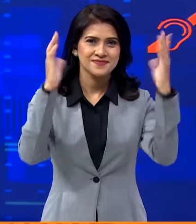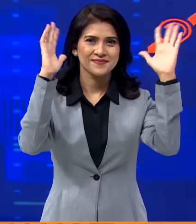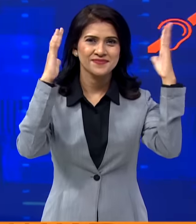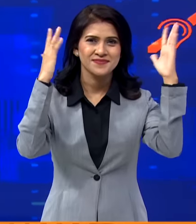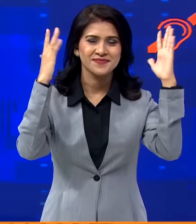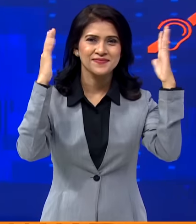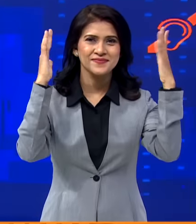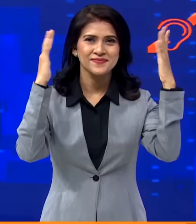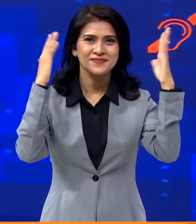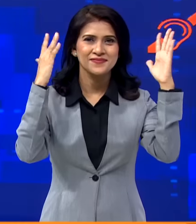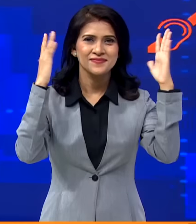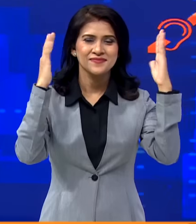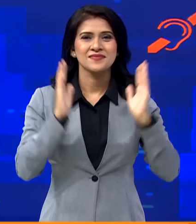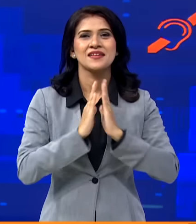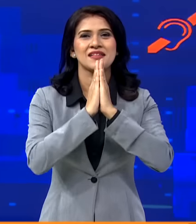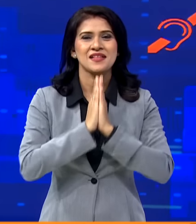साथ